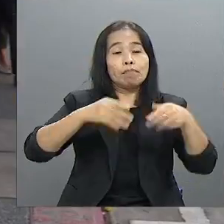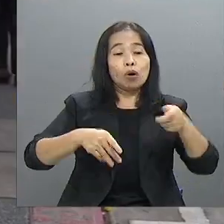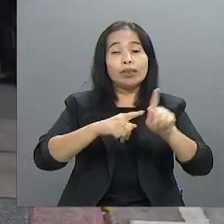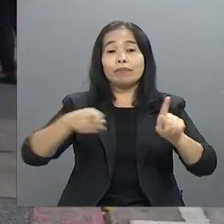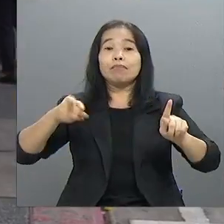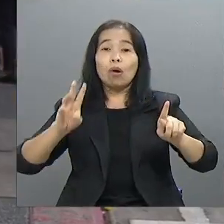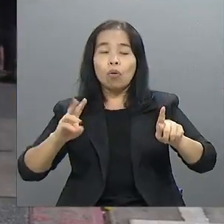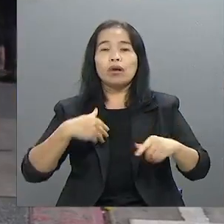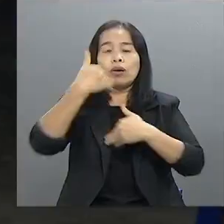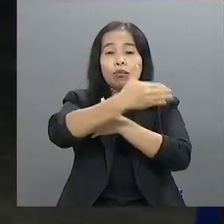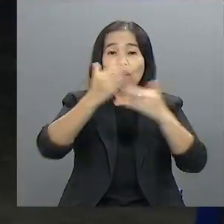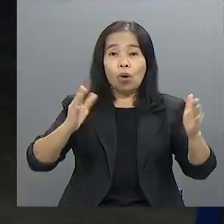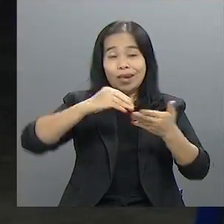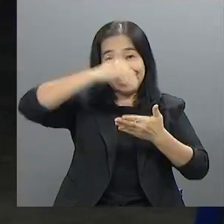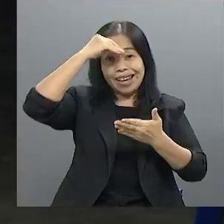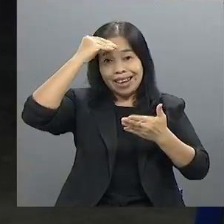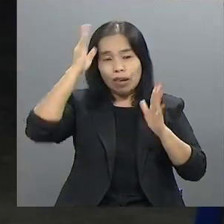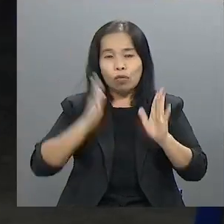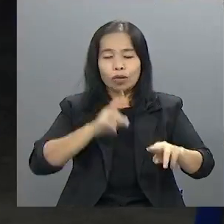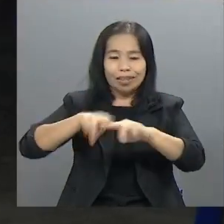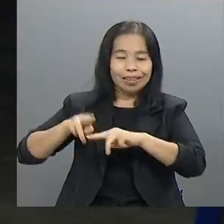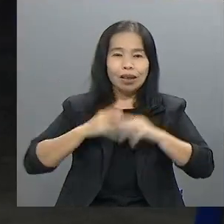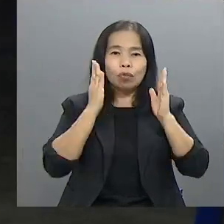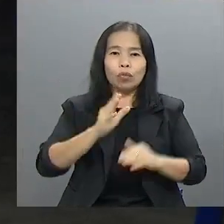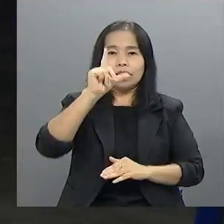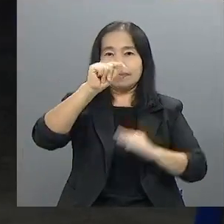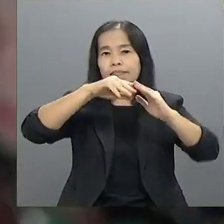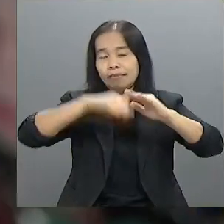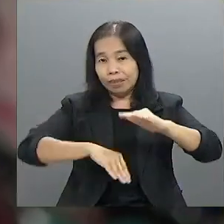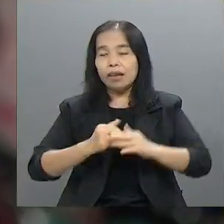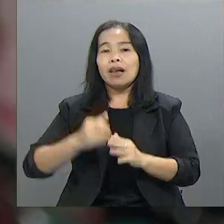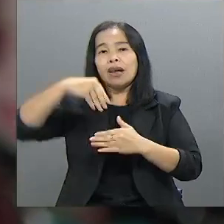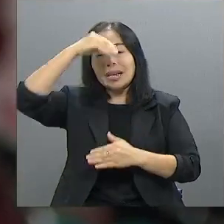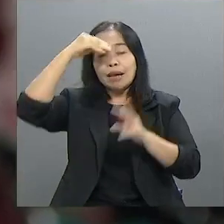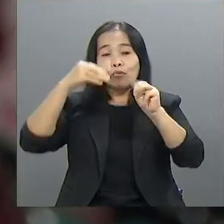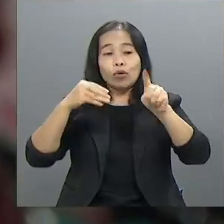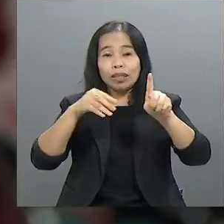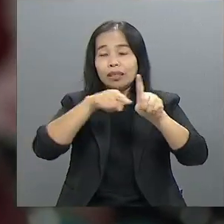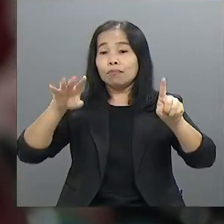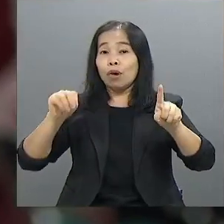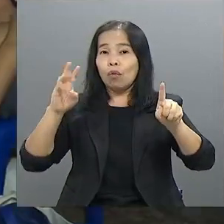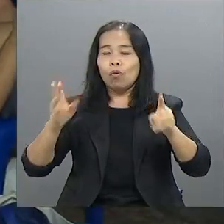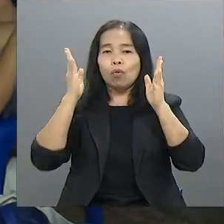คนโดยได้กำหนดให้โรงเรียนประถมศึกษามีจำนวนนักเรียนต่อห้องไม่เกิน20คนและโรงต่อมัธยมศึกษาจะต้องไม่เกิน 25คนหากโรงเรียนไหนที่มีจำนวนนักเรียนต่อห้องเกินกว่าที่กำหนดสพฐได้เสนอรูปแบบการจัดการเรียนการสอนนะคะอย่างเช่นการสลับชั้นจันทร์พุธศุกร์หรืออังคารพฤหัสบดีสลับชั้นวันคู่วันที่หรือสลับกลุ่มแบ่งนักเรียนในห้องเรียนเป็นสองกลุ่มหรือว่ารูปแบบอื่นๆตามที่โรงเรียนนั้นเห็นสมควรค่ะแล้วก็จะต้องเป็นไปตามมาตรการป้องกันทางด้านสาธารณสุขด้วยค่ะ